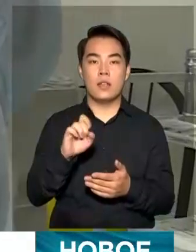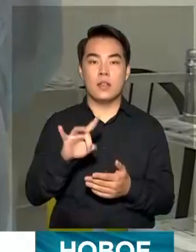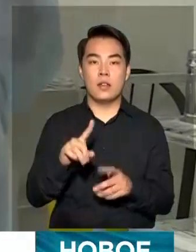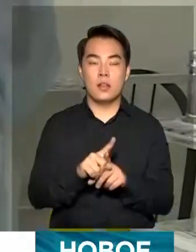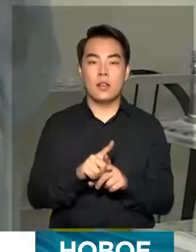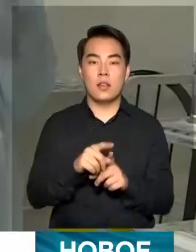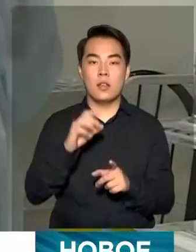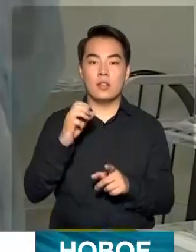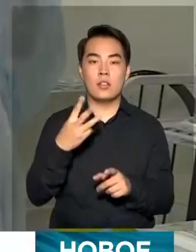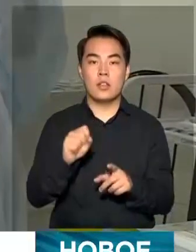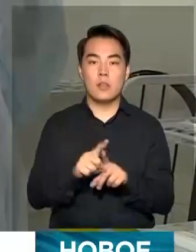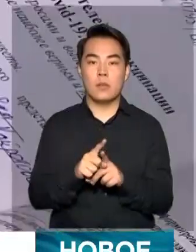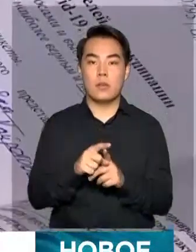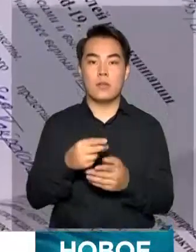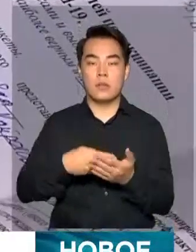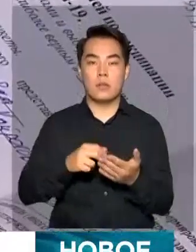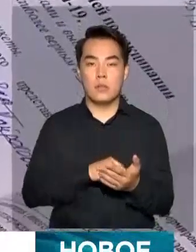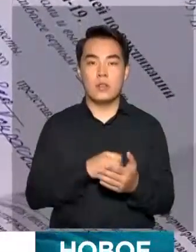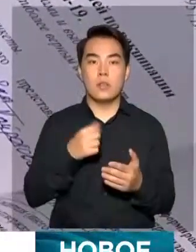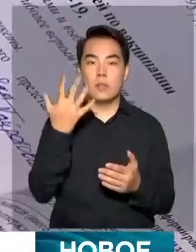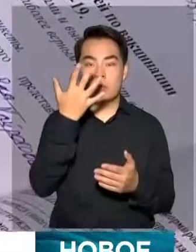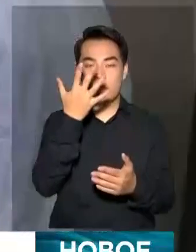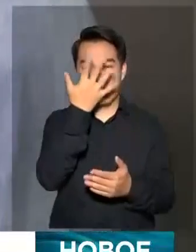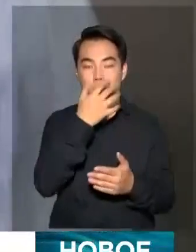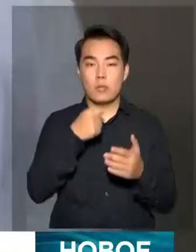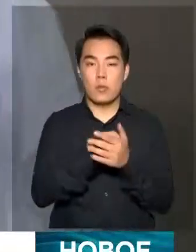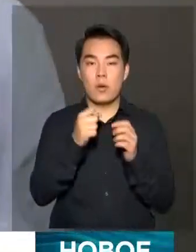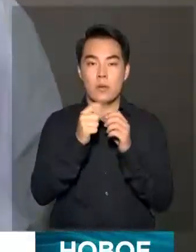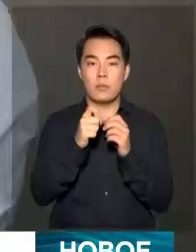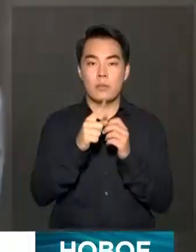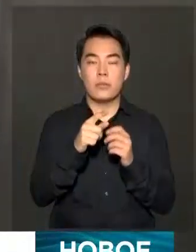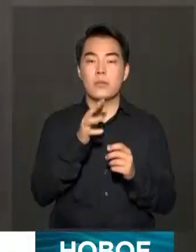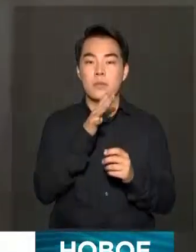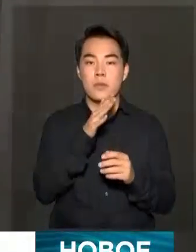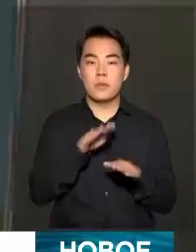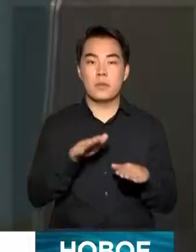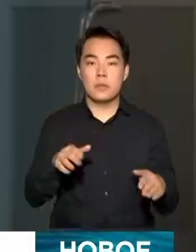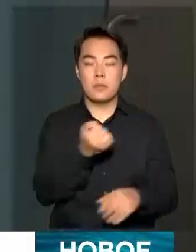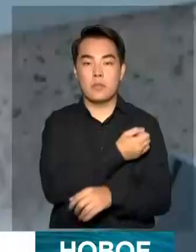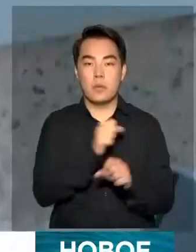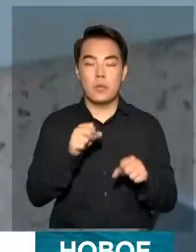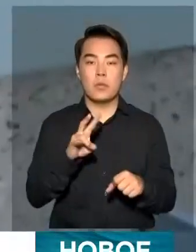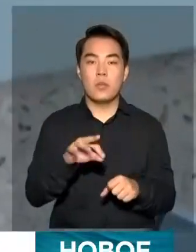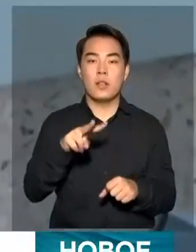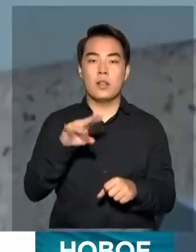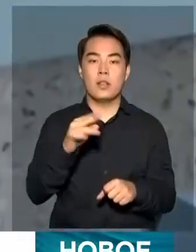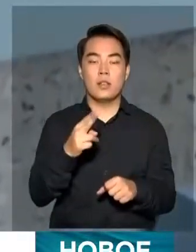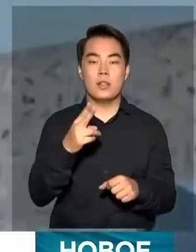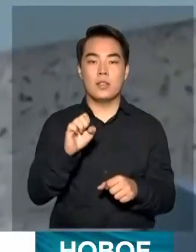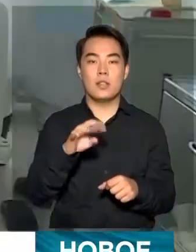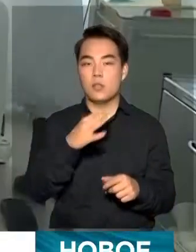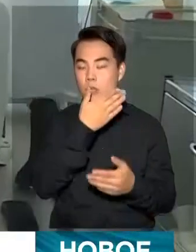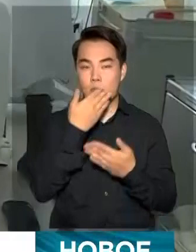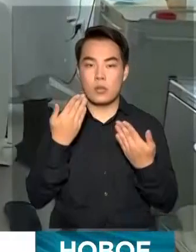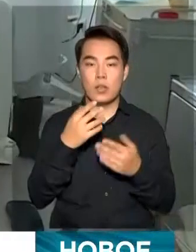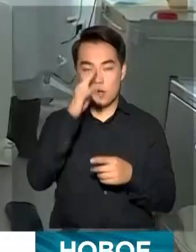США для экстренного применения у детей 5-11 лет но пока лицензии у препарата нет Судя по опубликованной информации